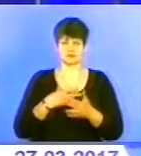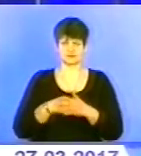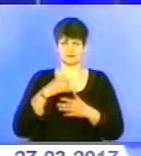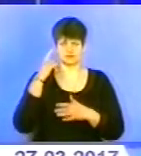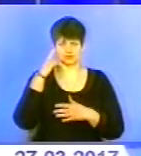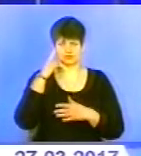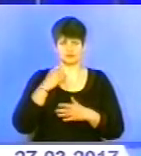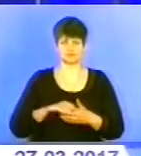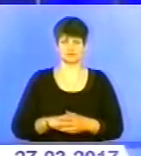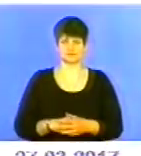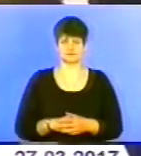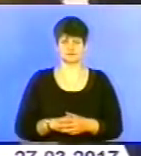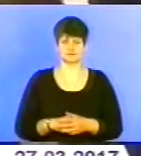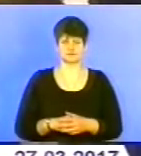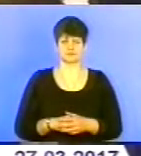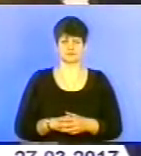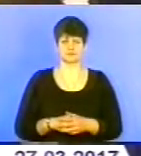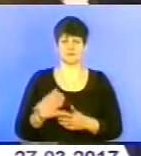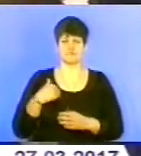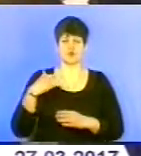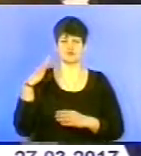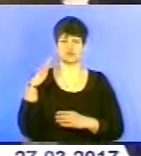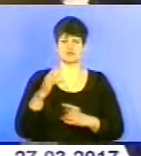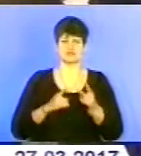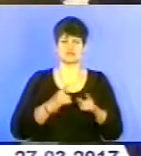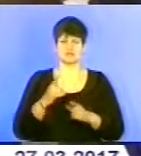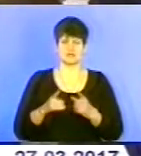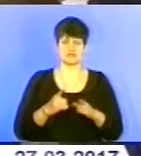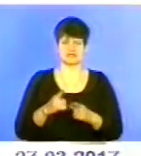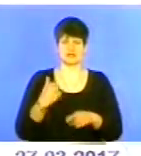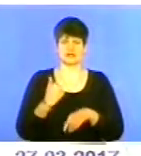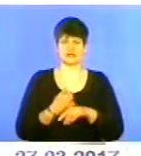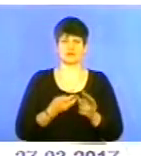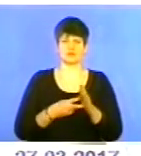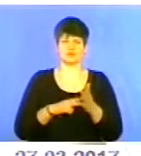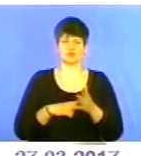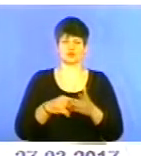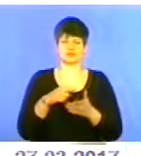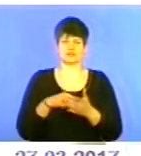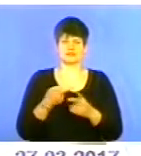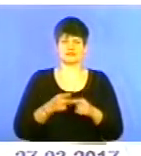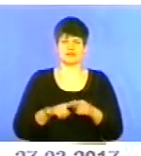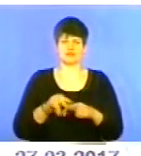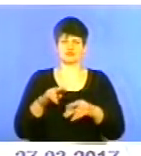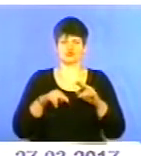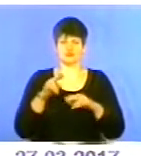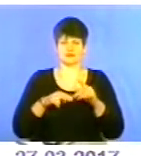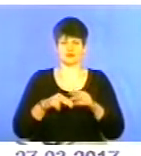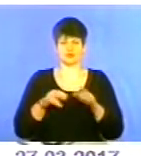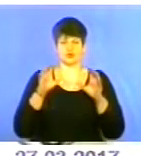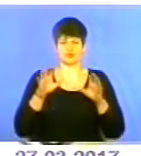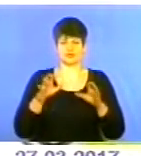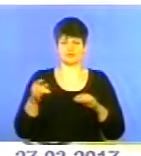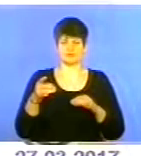Дізнавалася Юлія Валах. Проголосовані зміни до генерального плану міста. Це будівельна конституція Тернополя на наступних